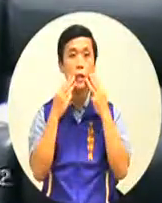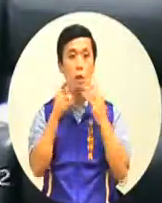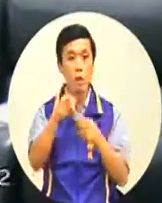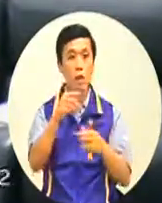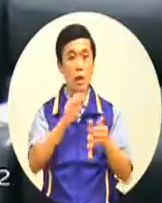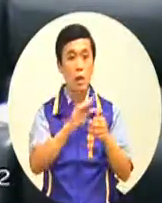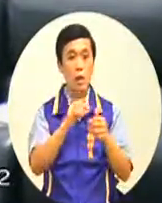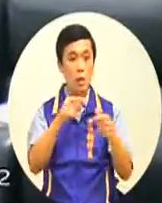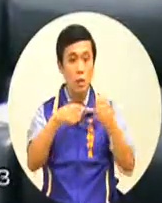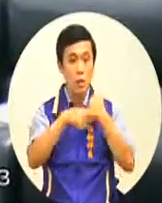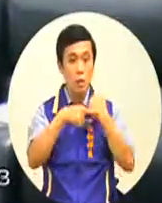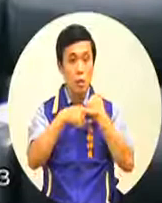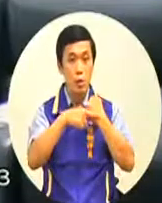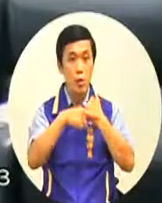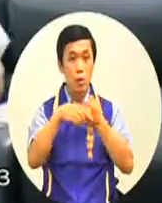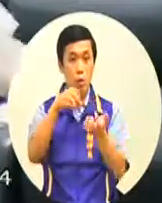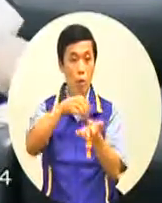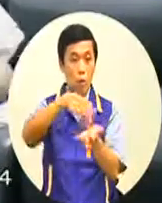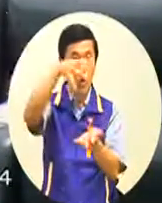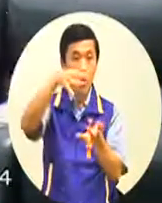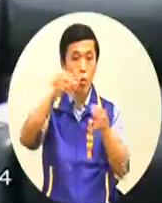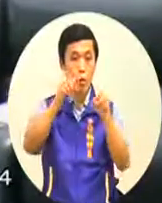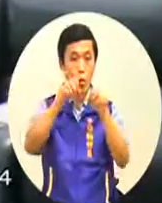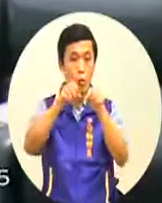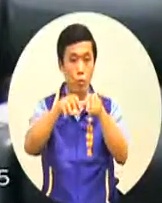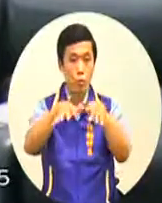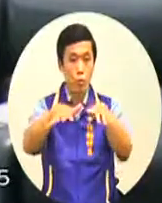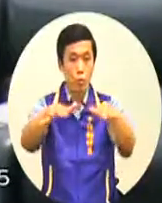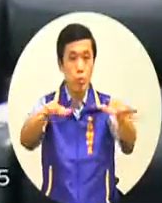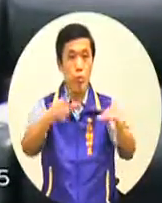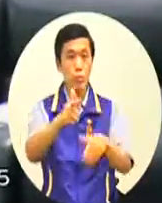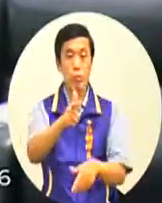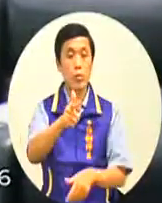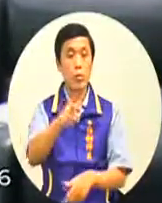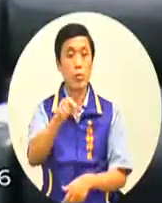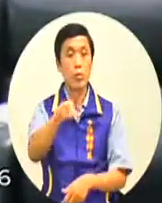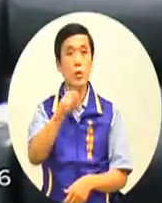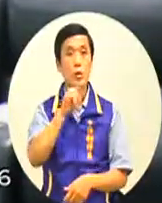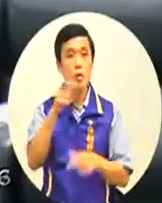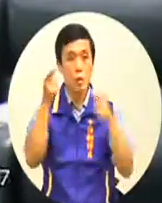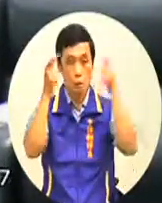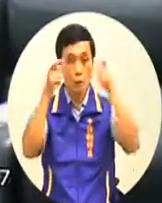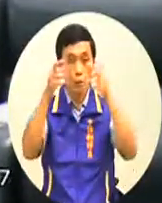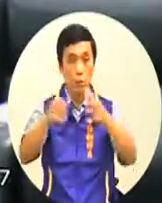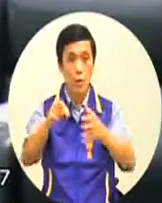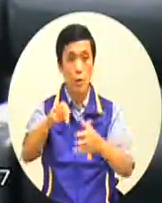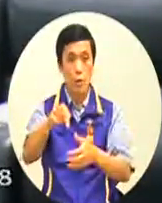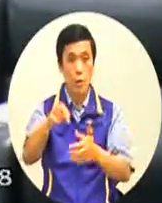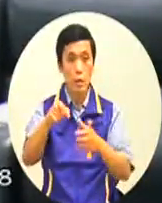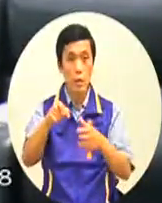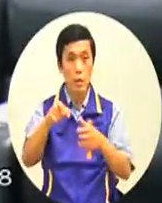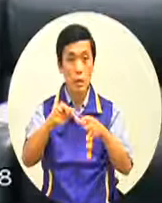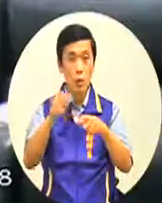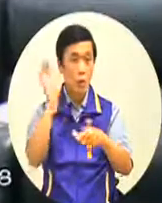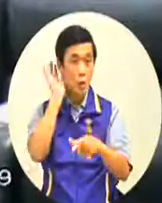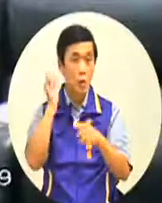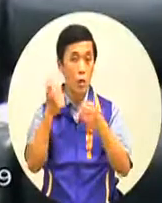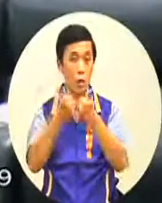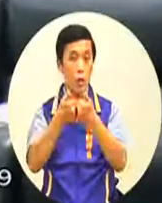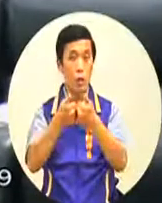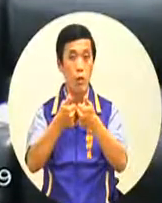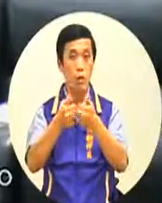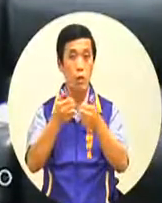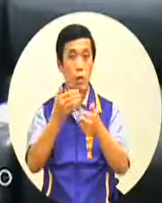啊，我们很多立委他们就觉得议员就去抗议，后来高雄这一场是流会。我要跟社会大众提醒的是什